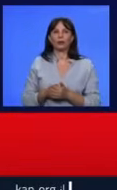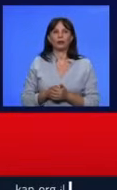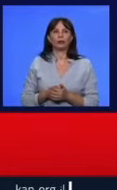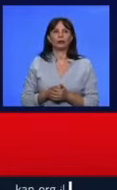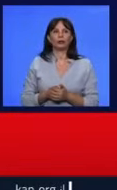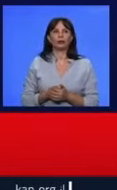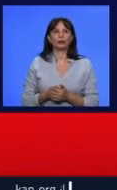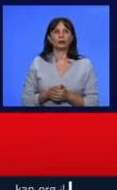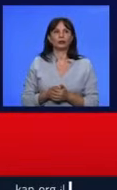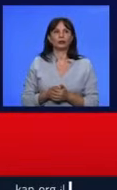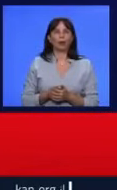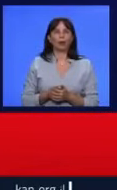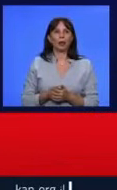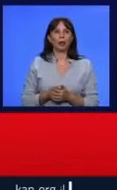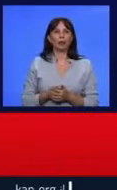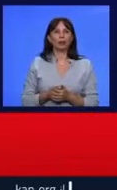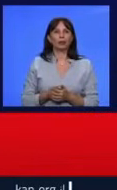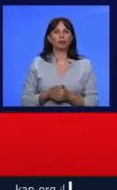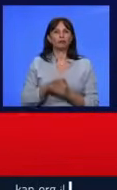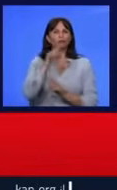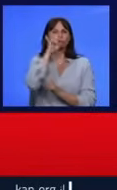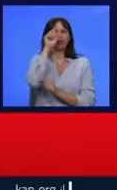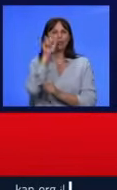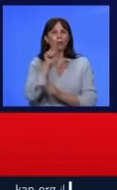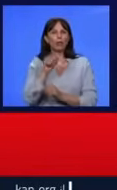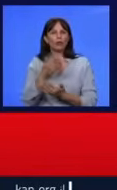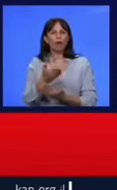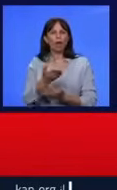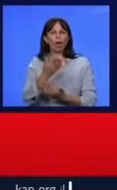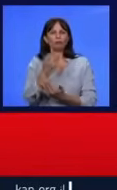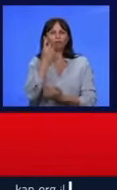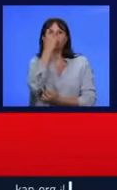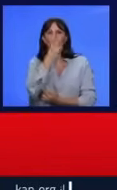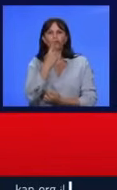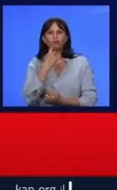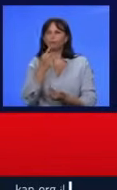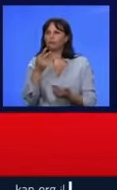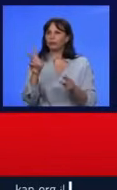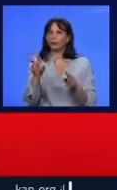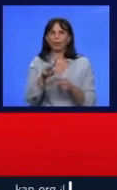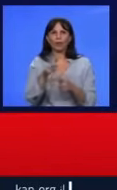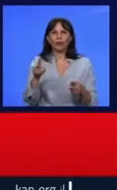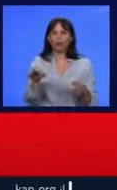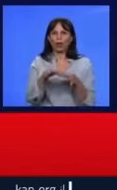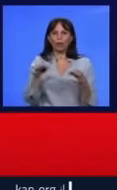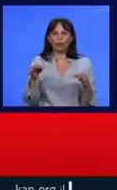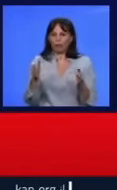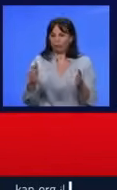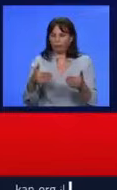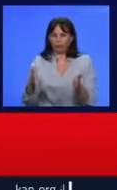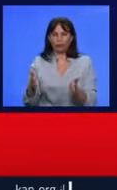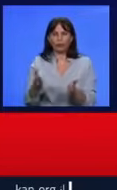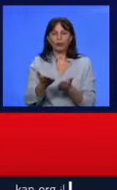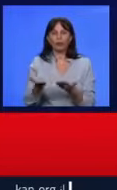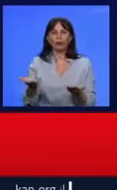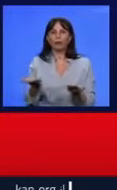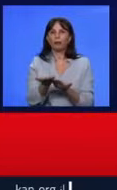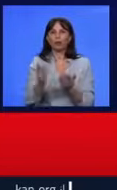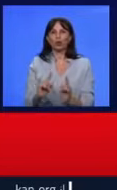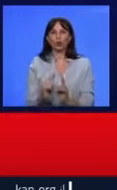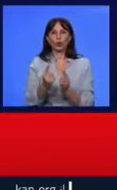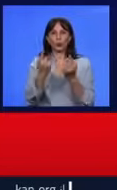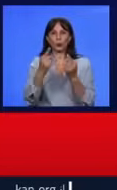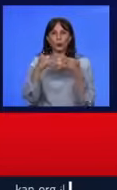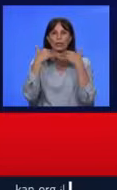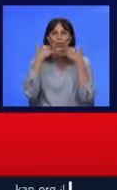תראי, הסימני השאלה פה הם באמת, אי אפשר להתחיל אפילו לתחום אותם. וכל מה שקשור